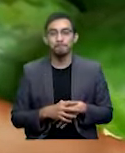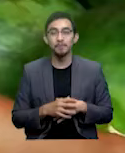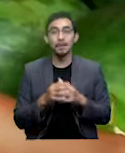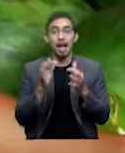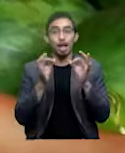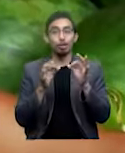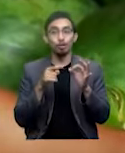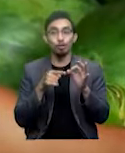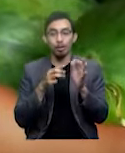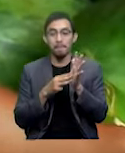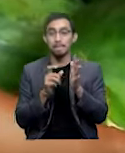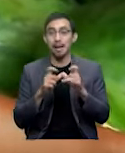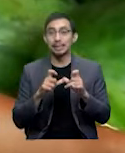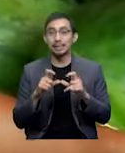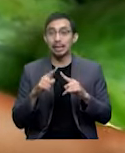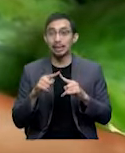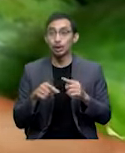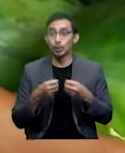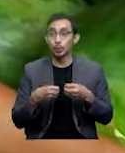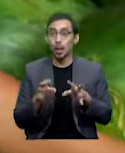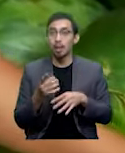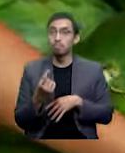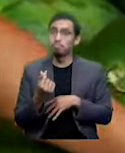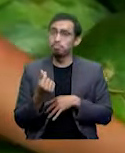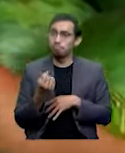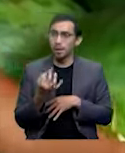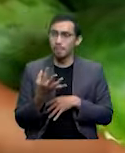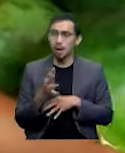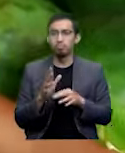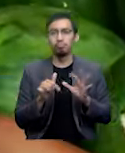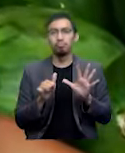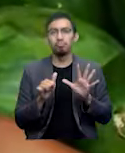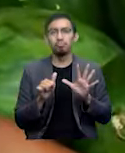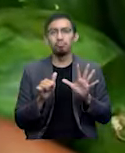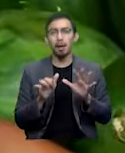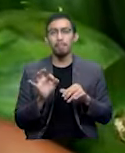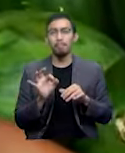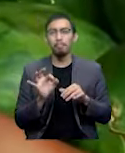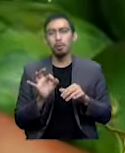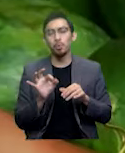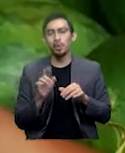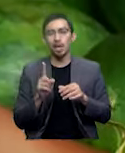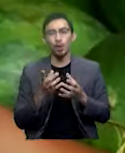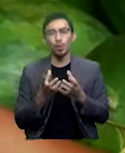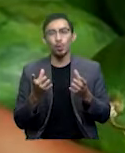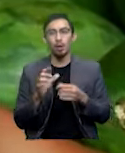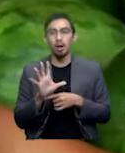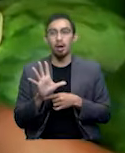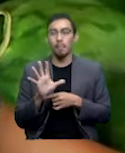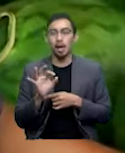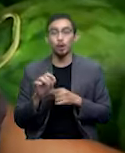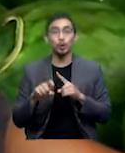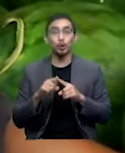ini kalau dijual berapa sih harganya, Mas? 60 per pack, setengah kilo. Ini anggur